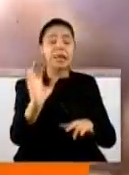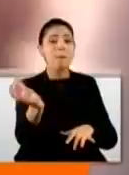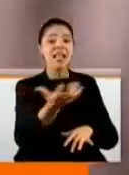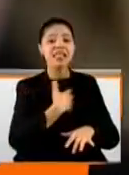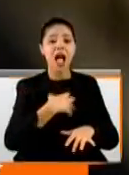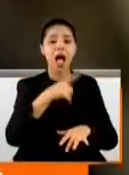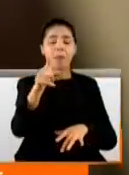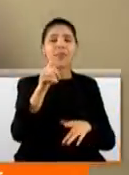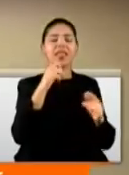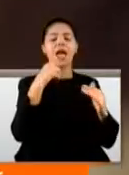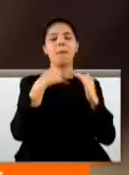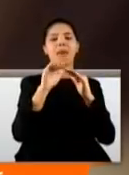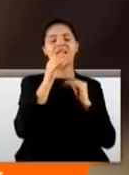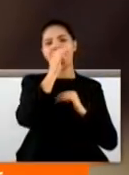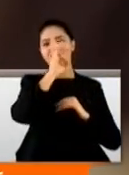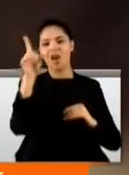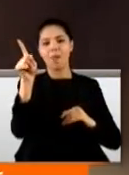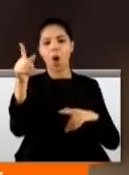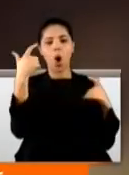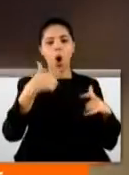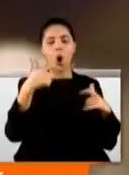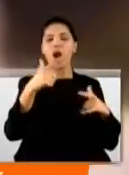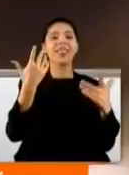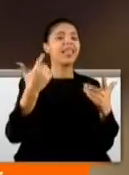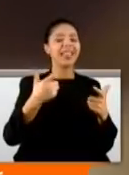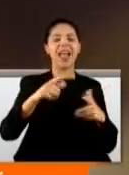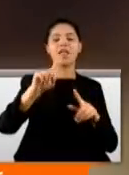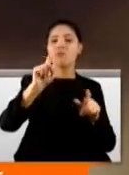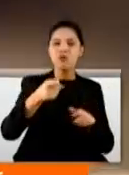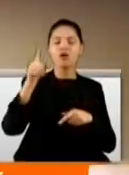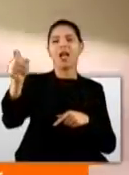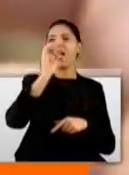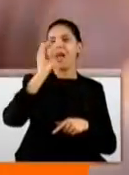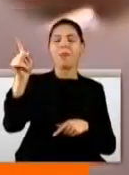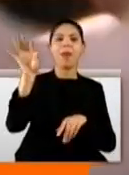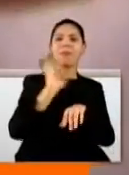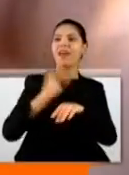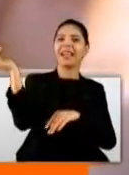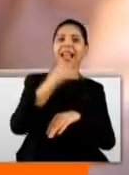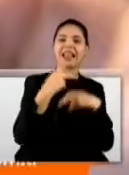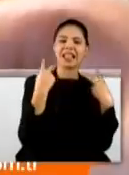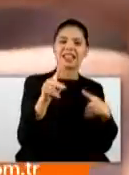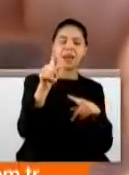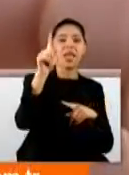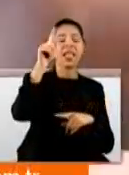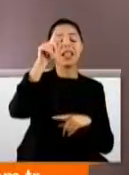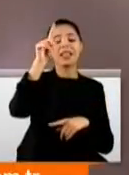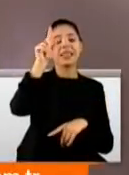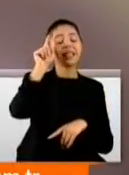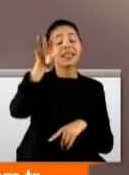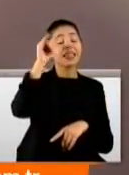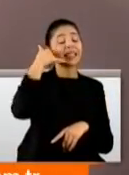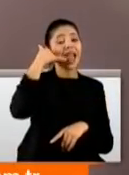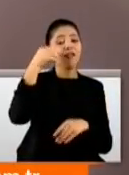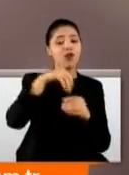sahibine SMS bildirimi gider o anki lokasyon gider bulunduğu Andık Bunun dışında da okutulduğu anda cep telefonunuzun ekranını